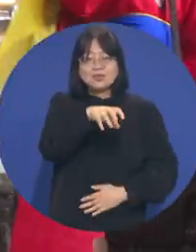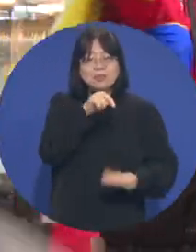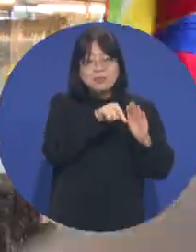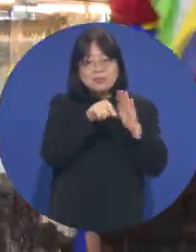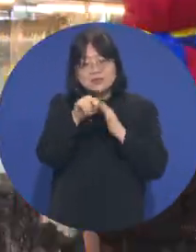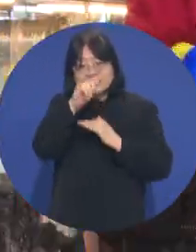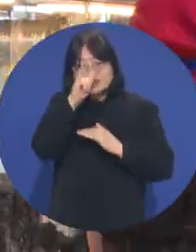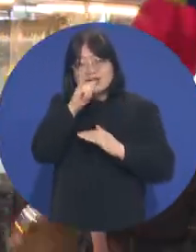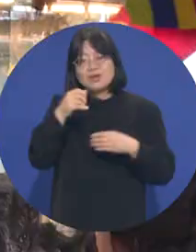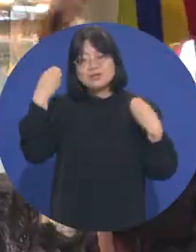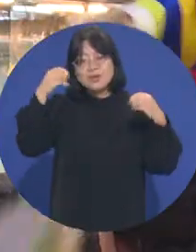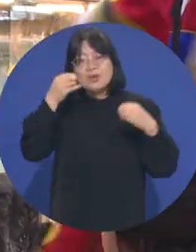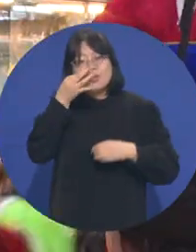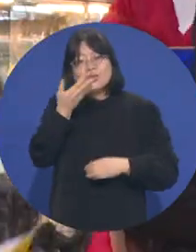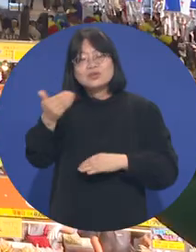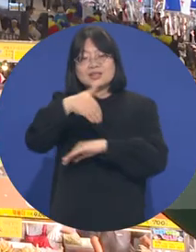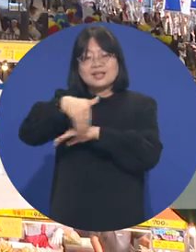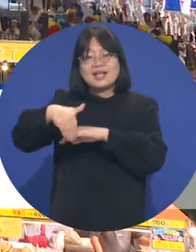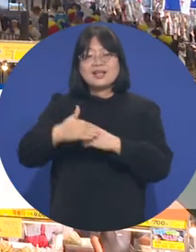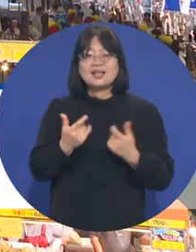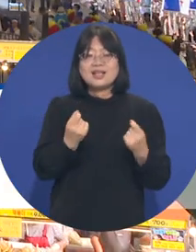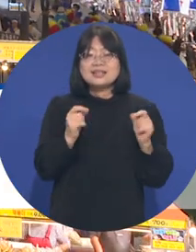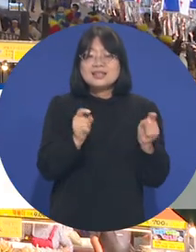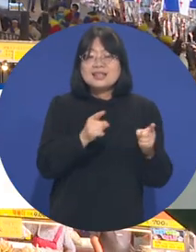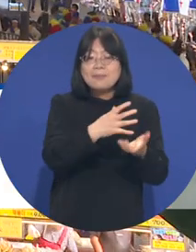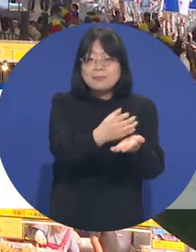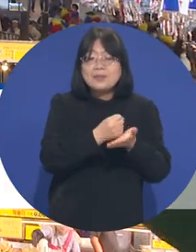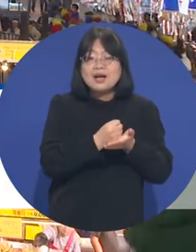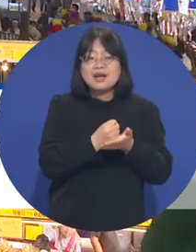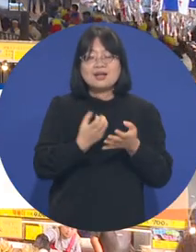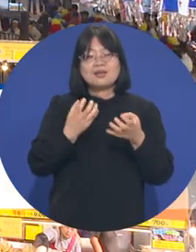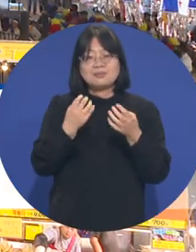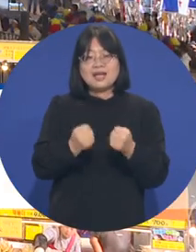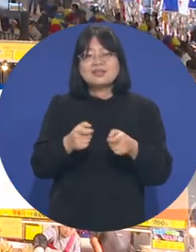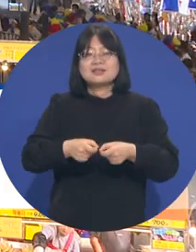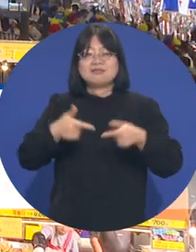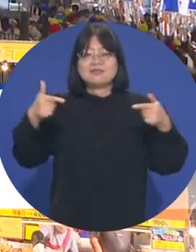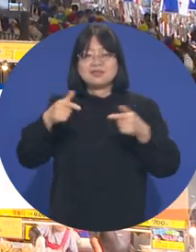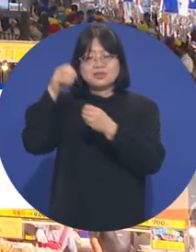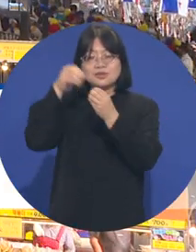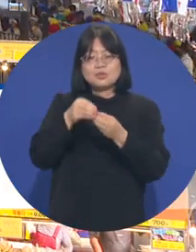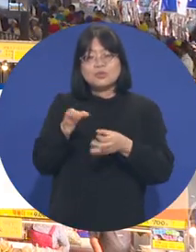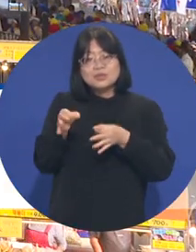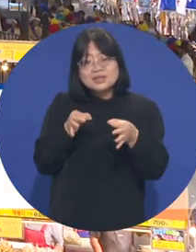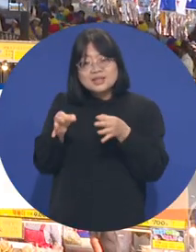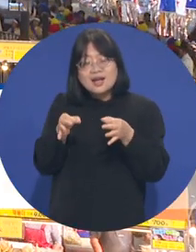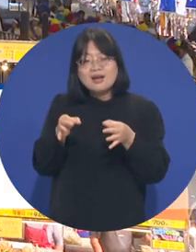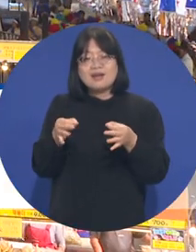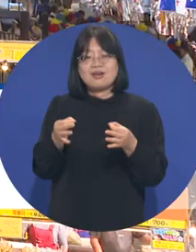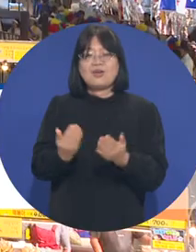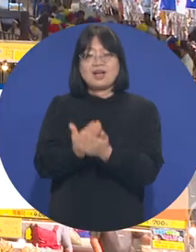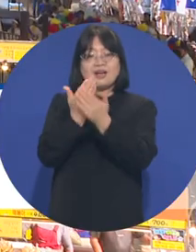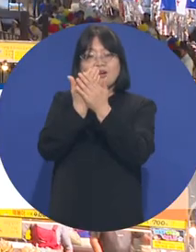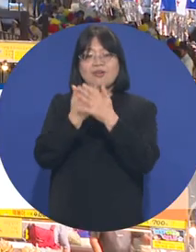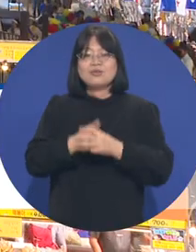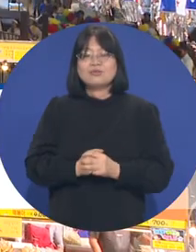갈고 닦은 기량을 펼칩니다. 이런 기회들이 좀 많이 있어야지